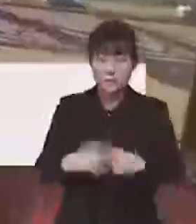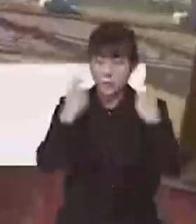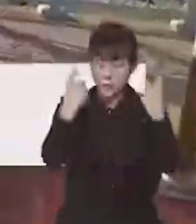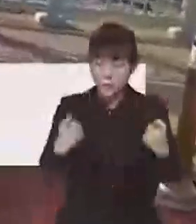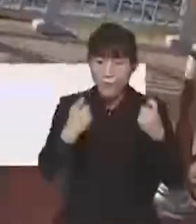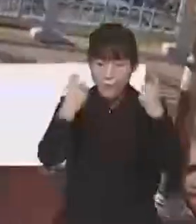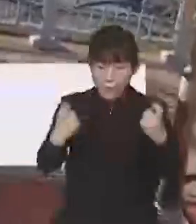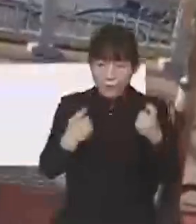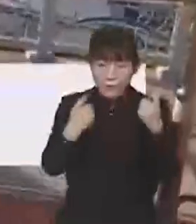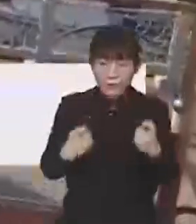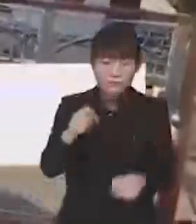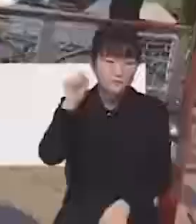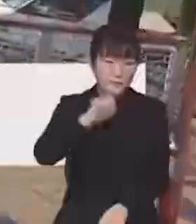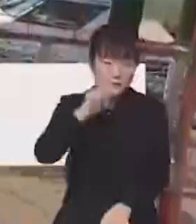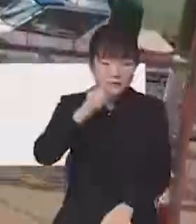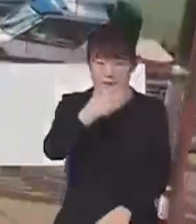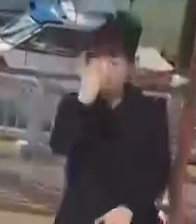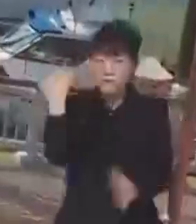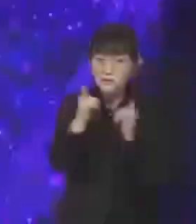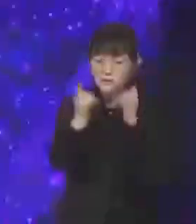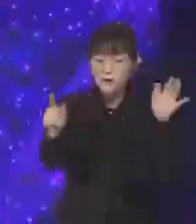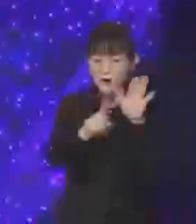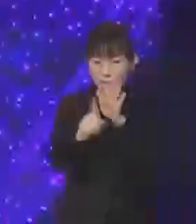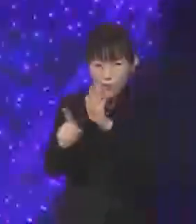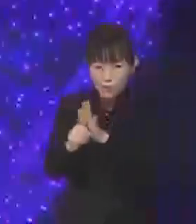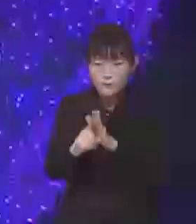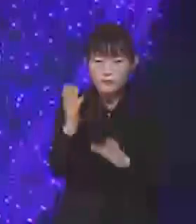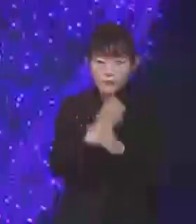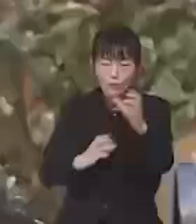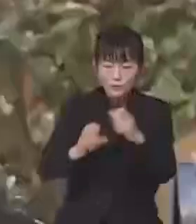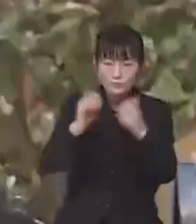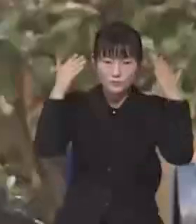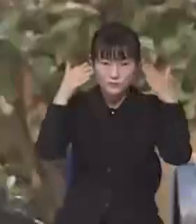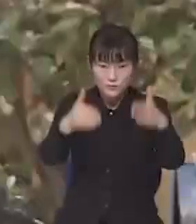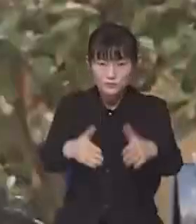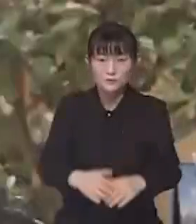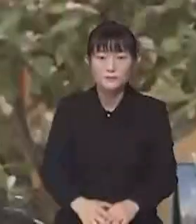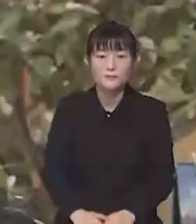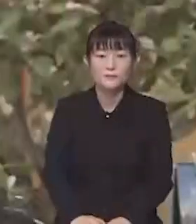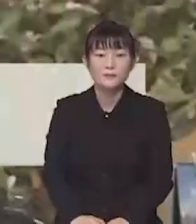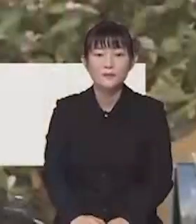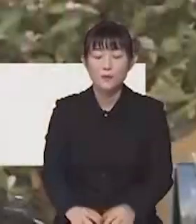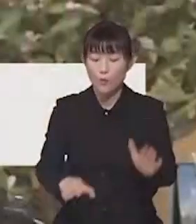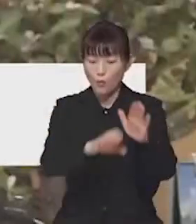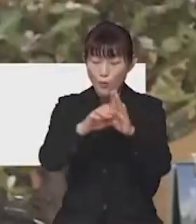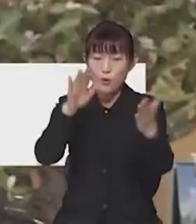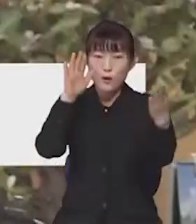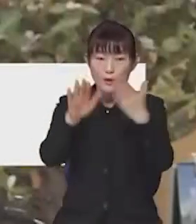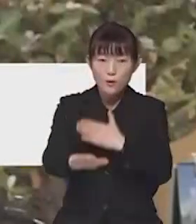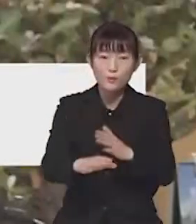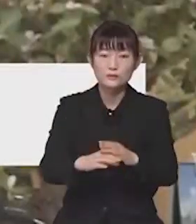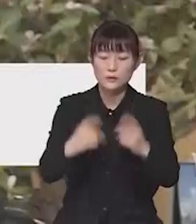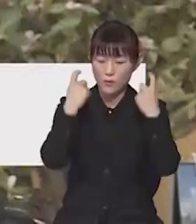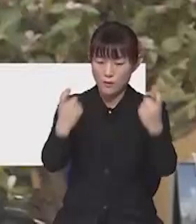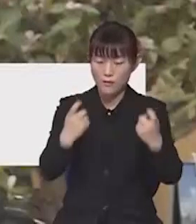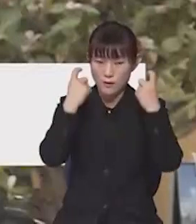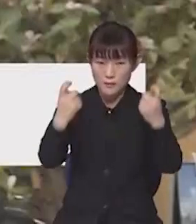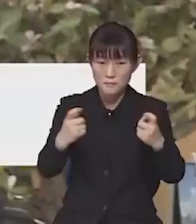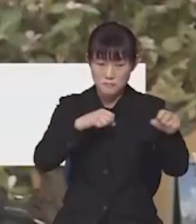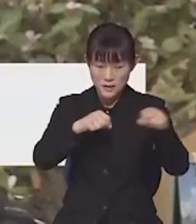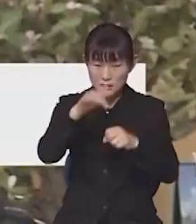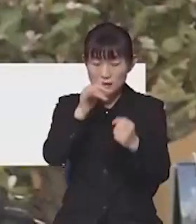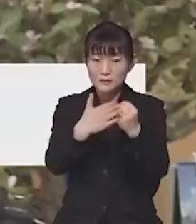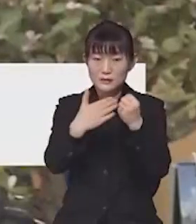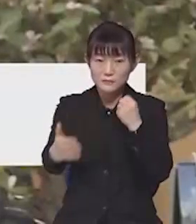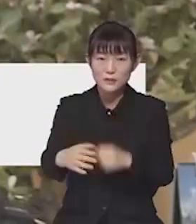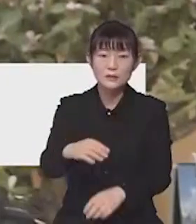관광의 대세인 MZ세대를 겨냥한 홍보도 대폭 강화합니다. 코로나 이후 본격적인 관광이 시작되는 해인 만큼